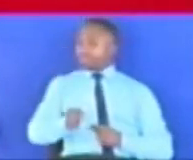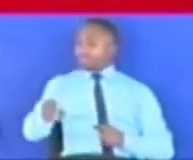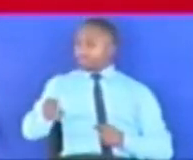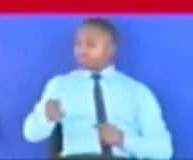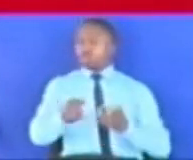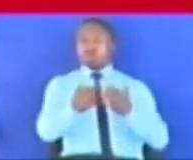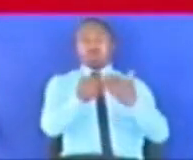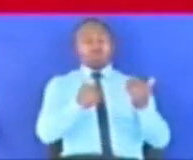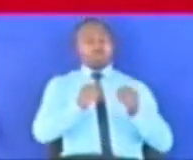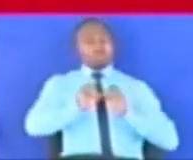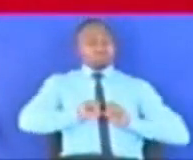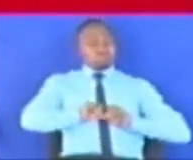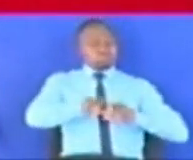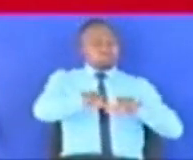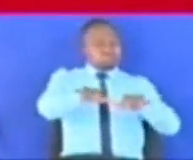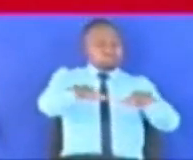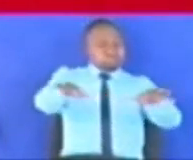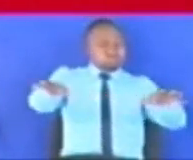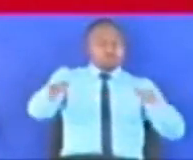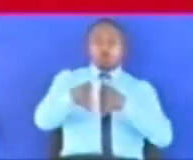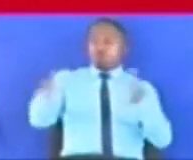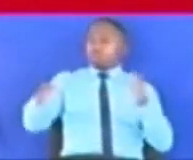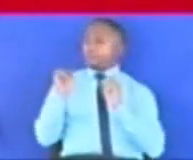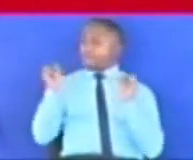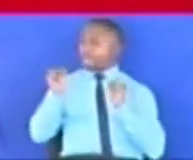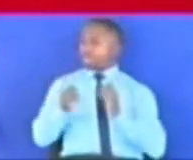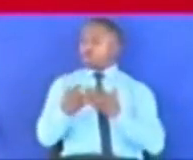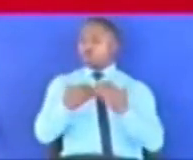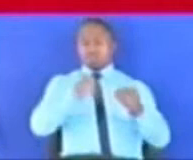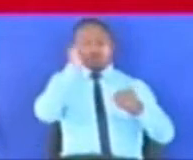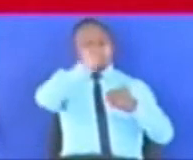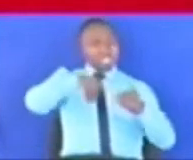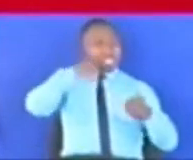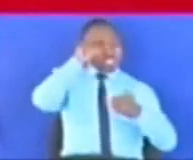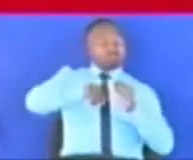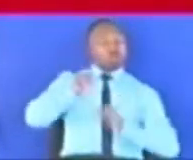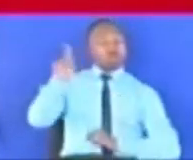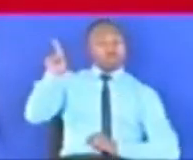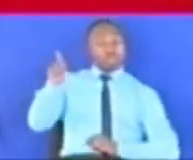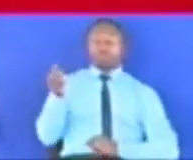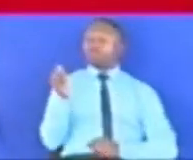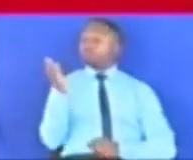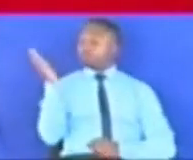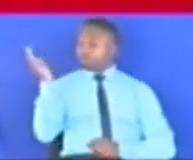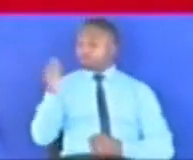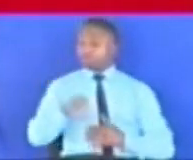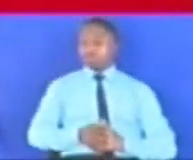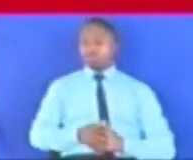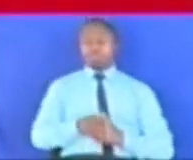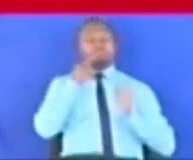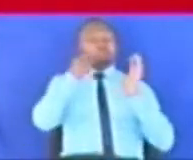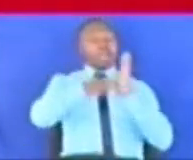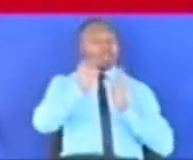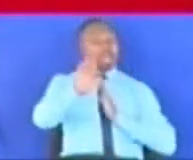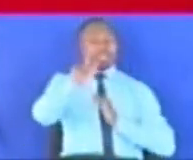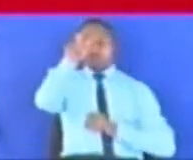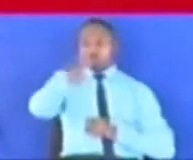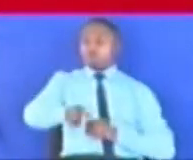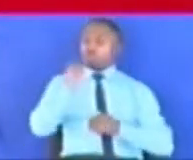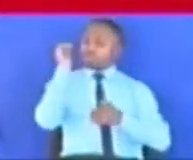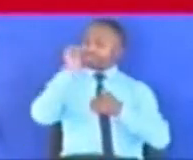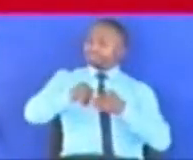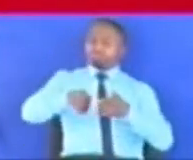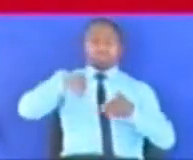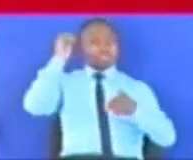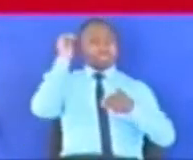kwa kuwa na maambukizo makubwa ya malaria kwa ajili ya machimbo yaliyokuwepo kule Geita. Ina maana wachimbaji